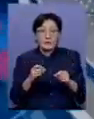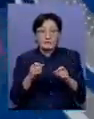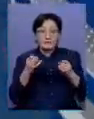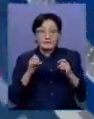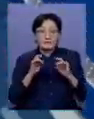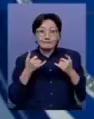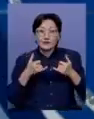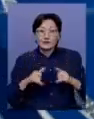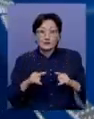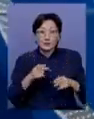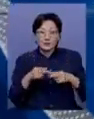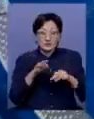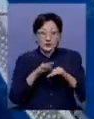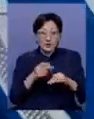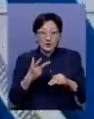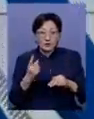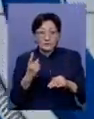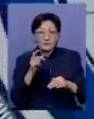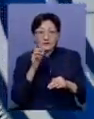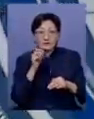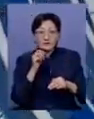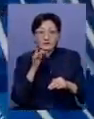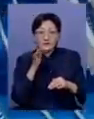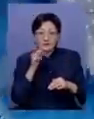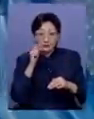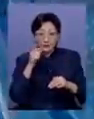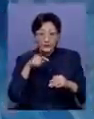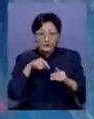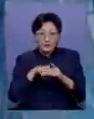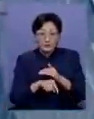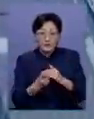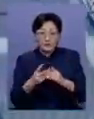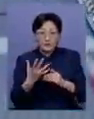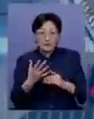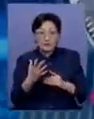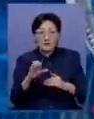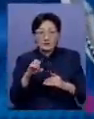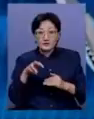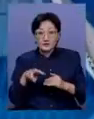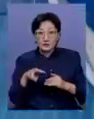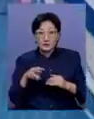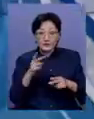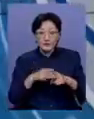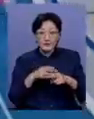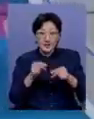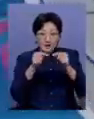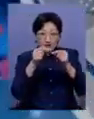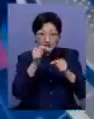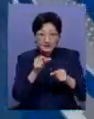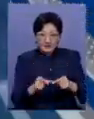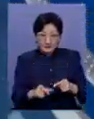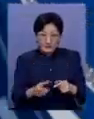жасалды. 31 жастағы ер адамның ағзасынан хирург мамандар 25 сантиметрлік арматура темірін алып